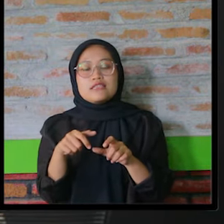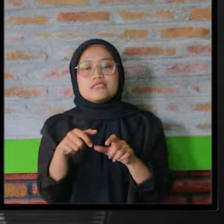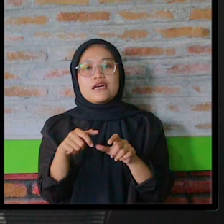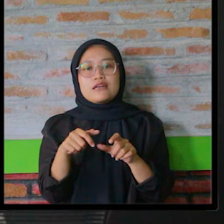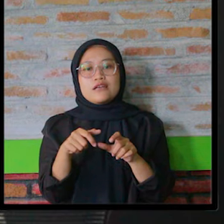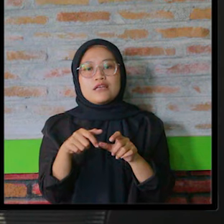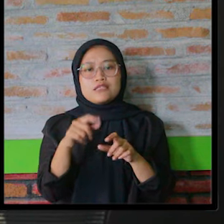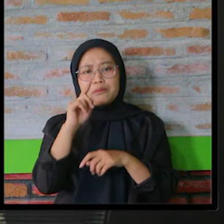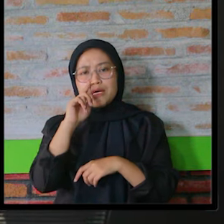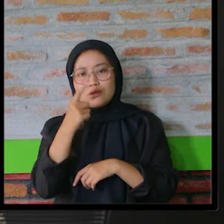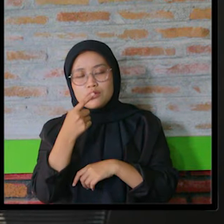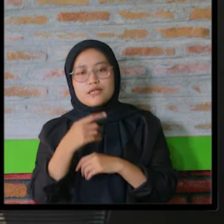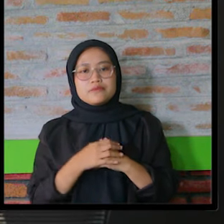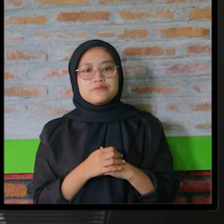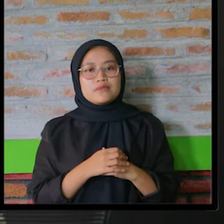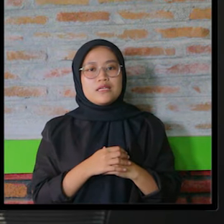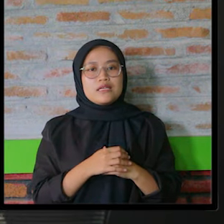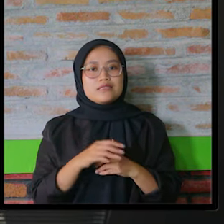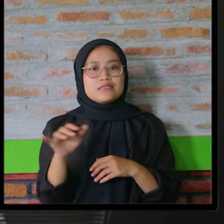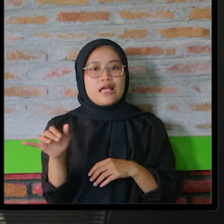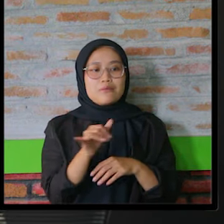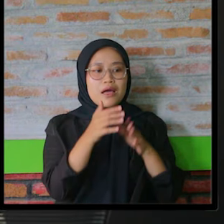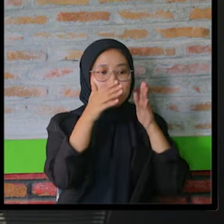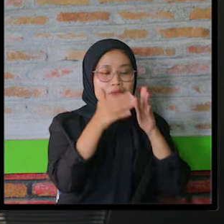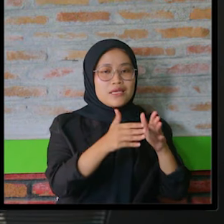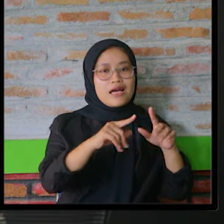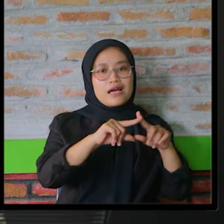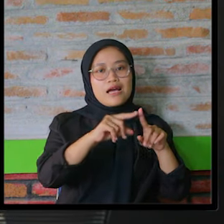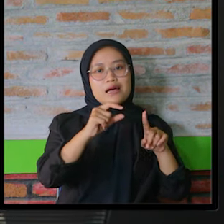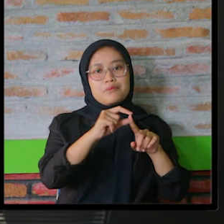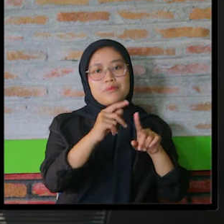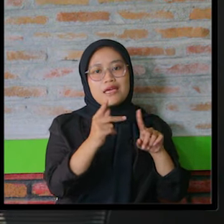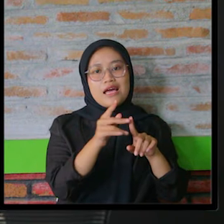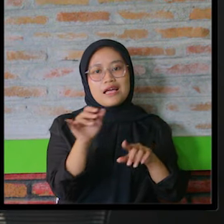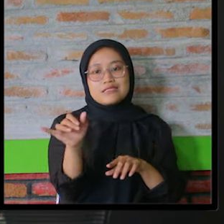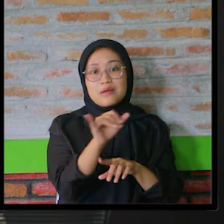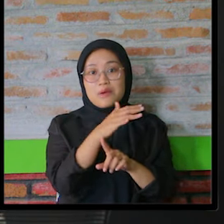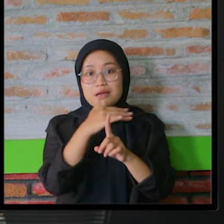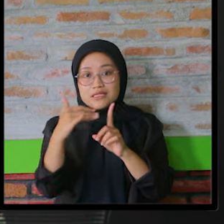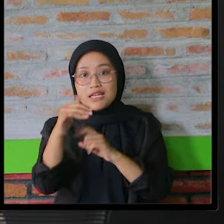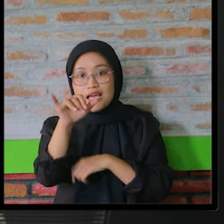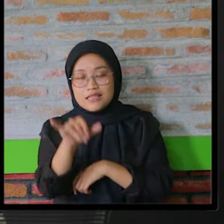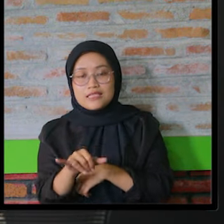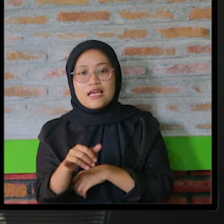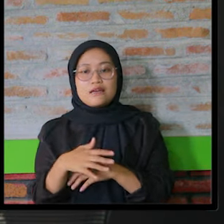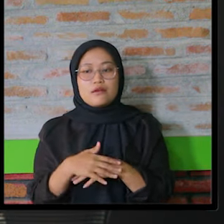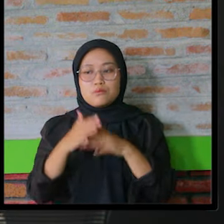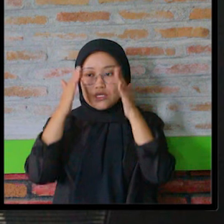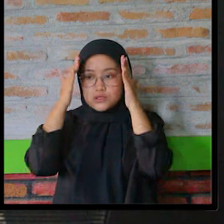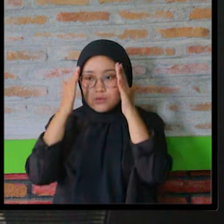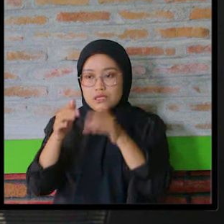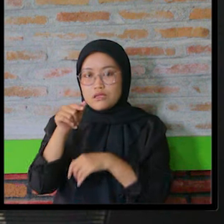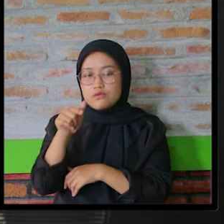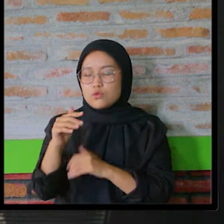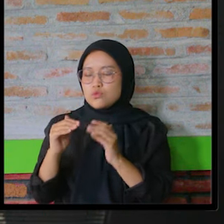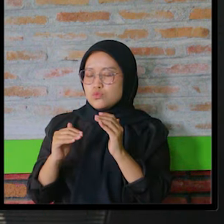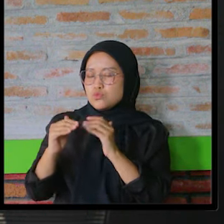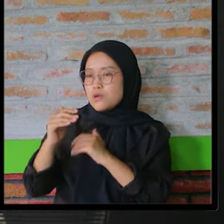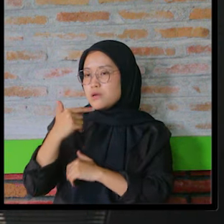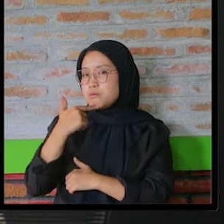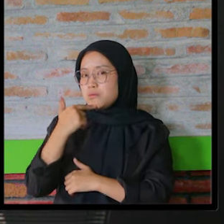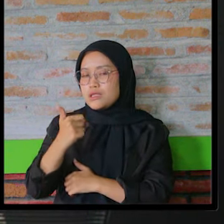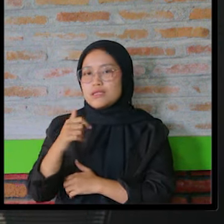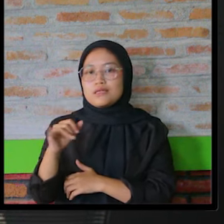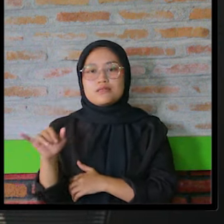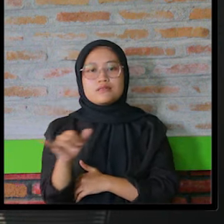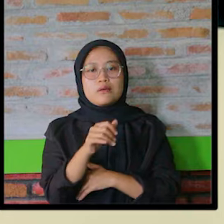pihak ee aph-nya Kemudian dari masyarakatnya tadi ya Bu ya bahwa perspektif itu sangat ee penting